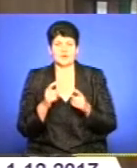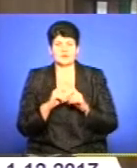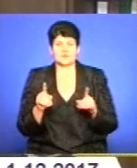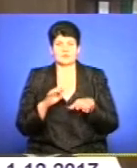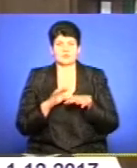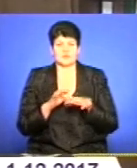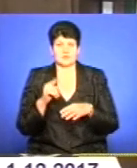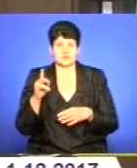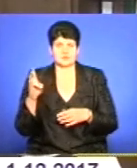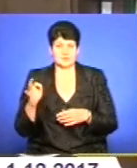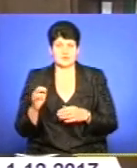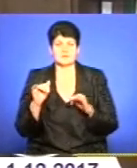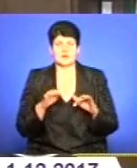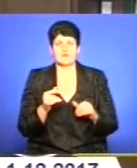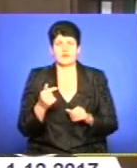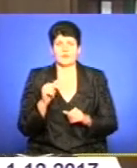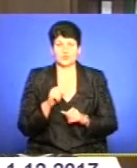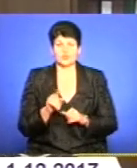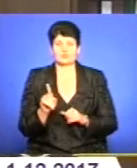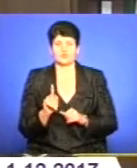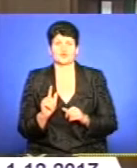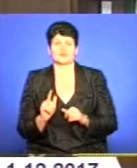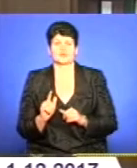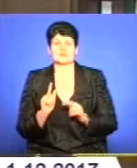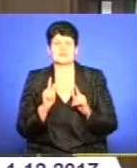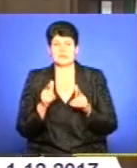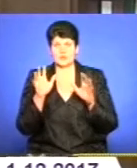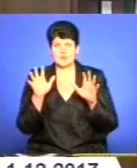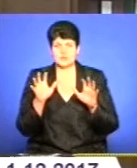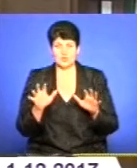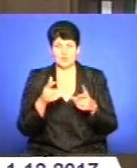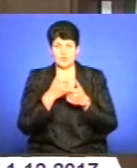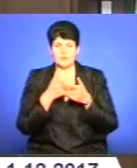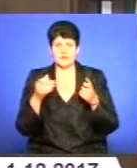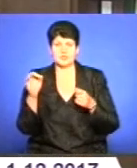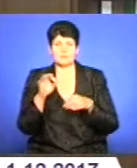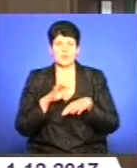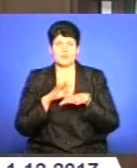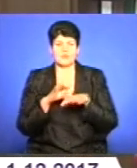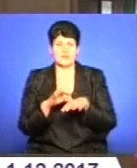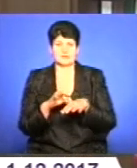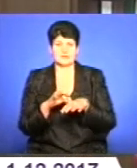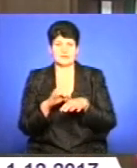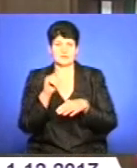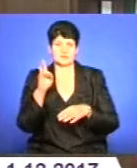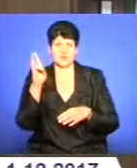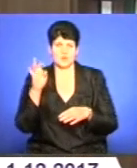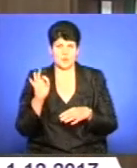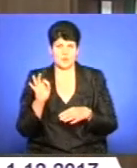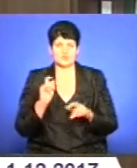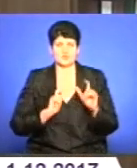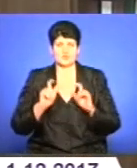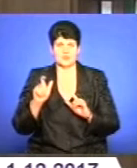оцінювання. Справа в тому, що згідно закону попередження про проведення зовнішнього незалежного оцінювання